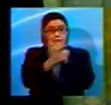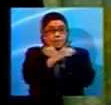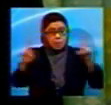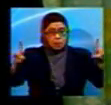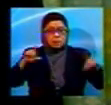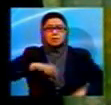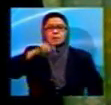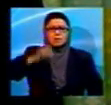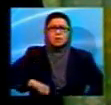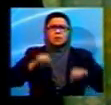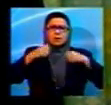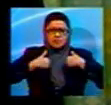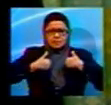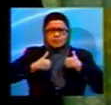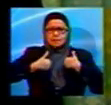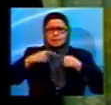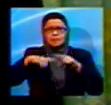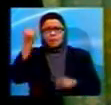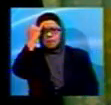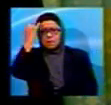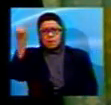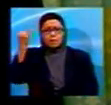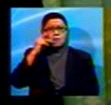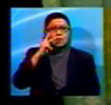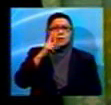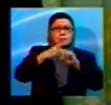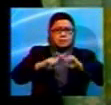mempunyai pendirian yang berbeza dan kita boleh